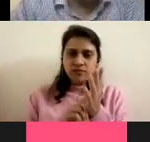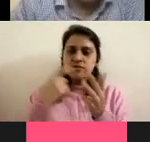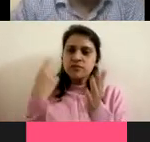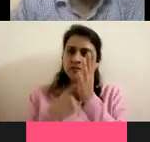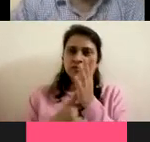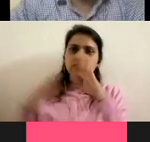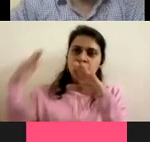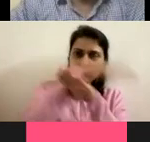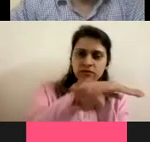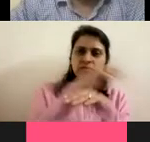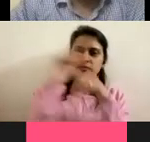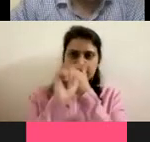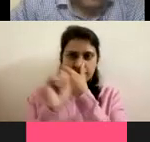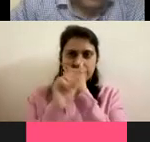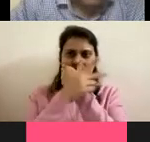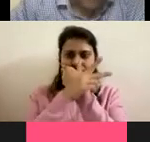रैम्प टॉयलेट्स